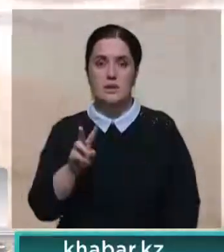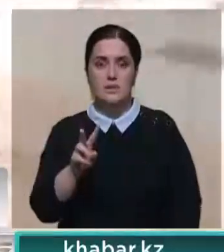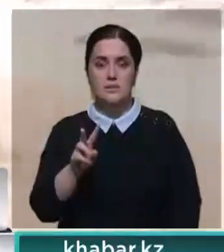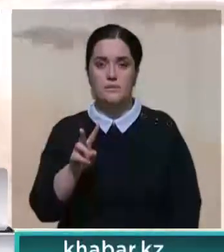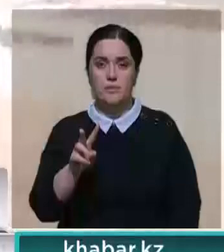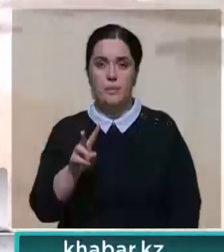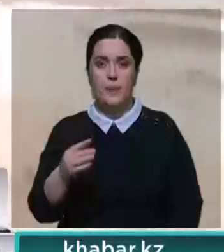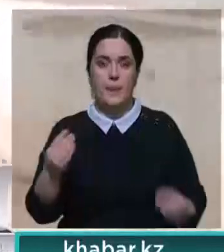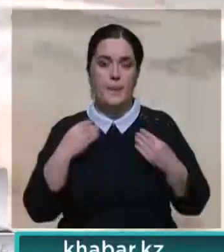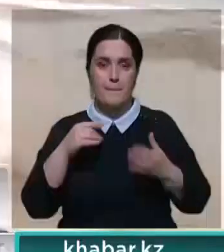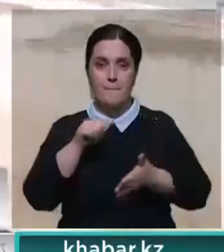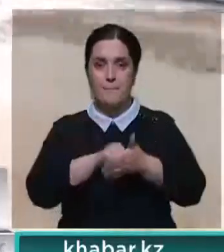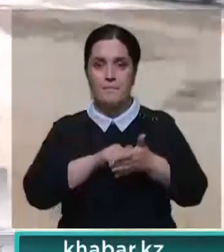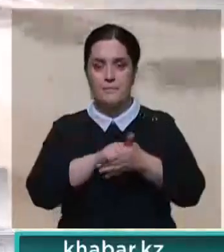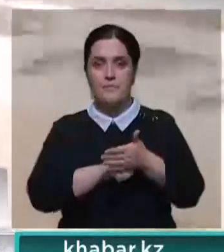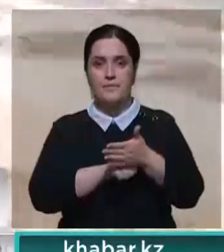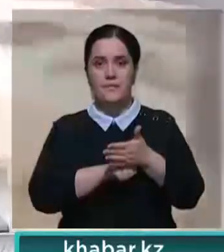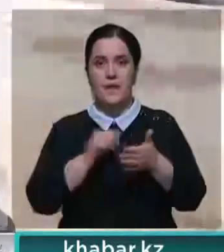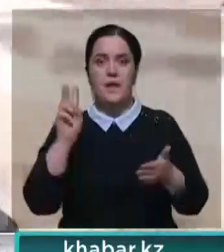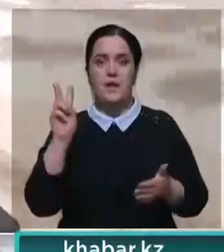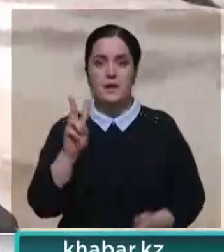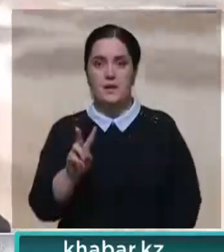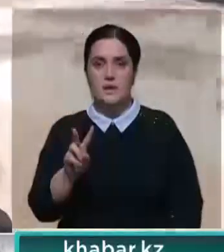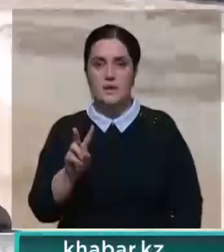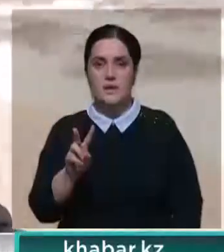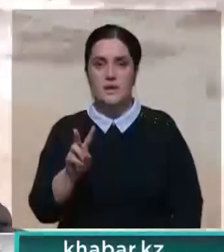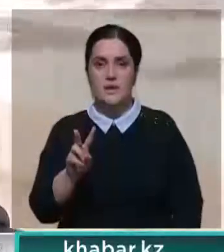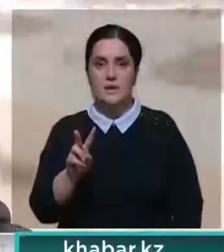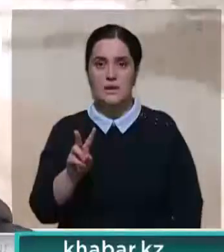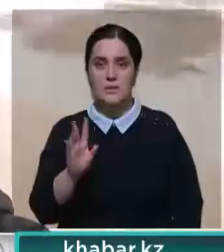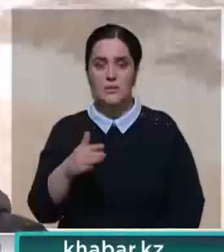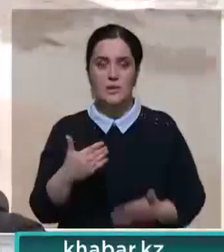основание, мы должны развивать трамвайный парк и, конечно же, приобретать новые трамваи.